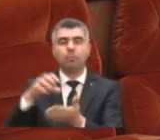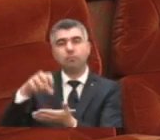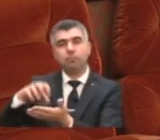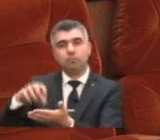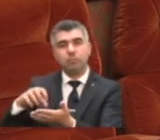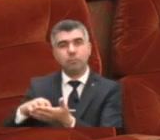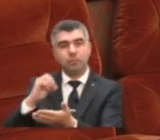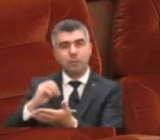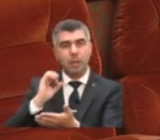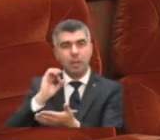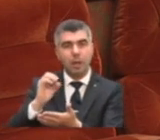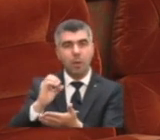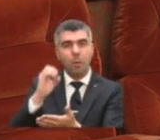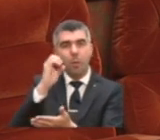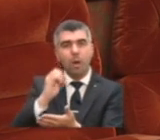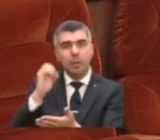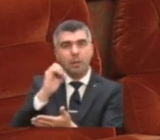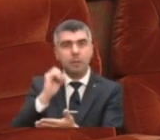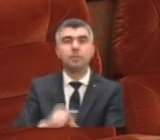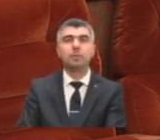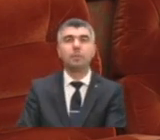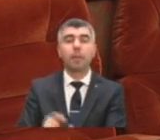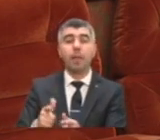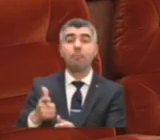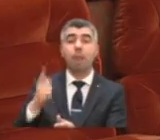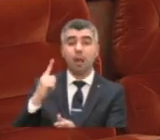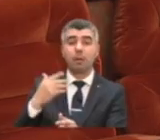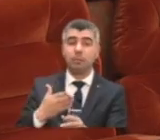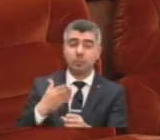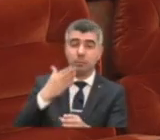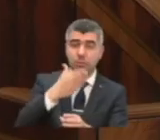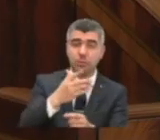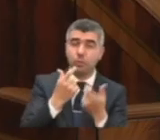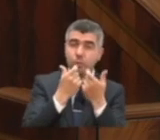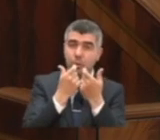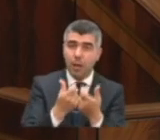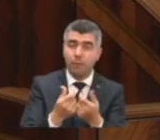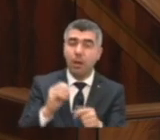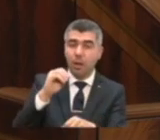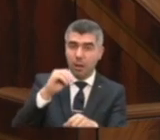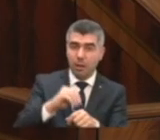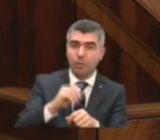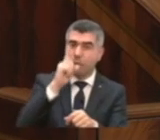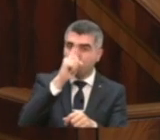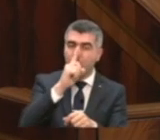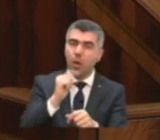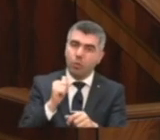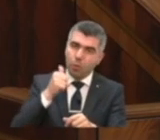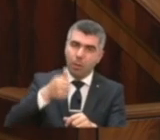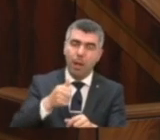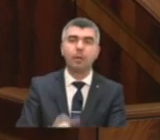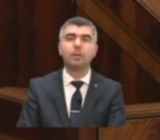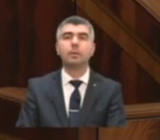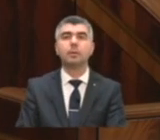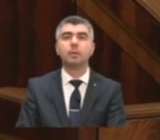محطتين تحت الدرت وعين ميم طهر، وأنا مشيت تحت الدرت الأسبوع الماضي وغدا نشوف تحت الدرت عين ميم طهر إن شاء الله غدا. وبالرغم